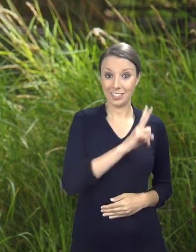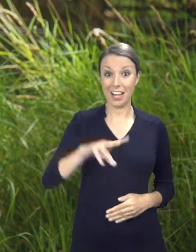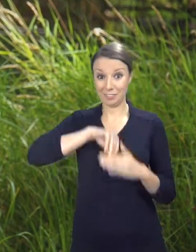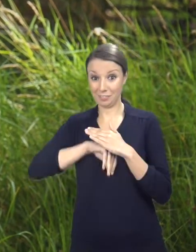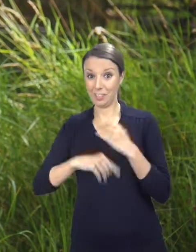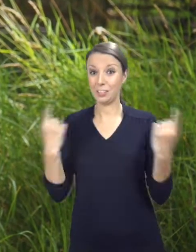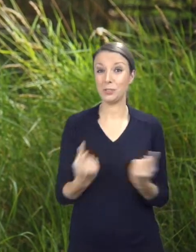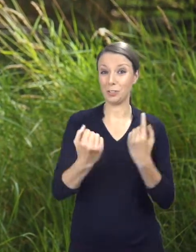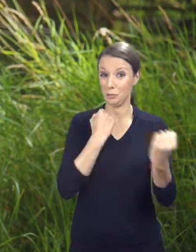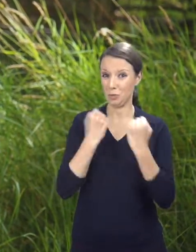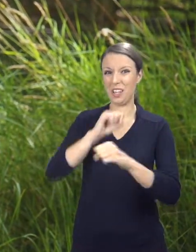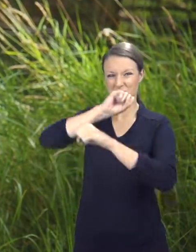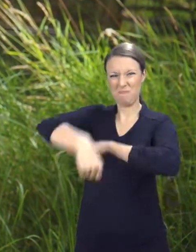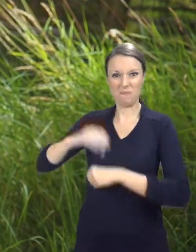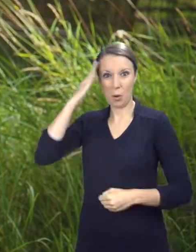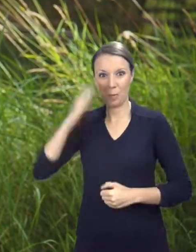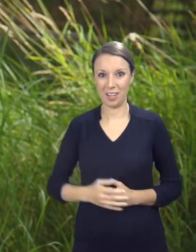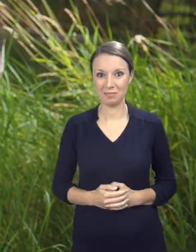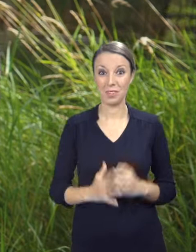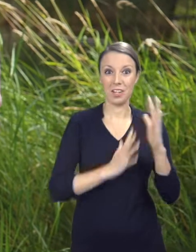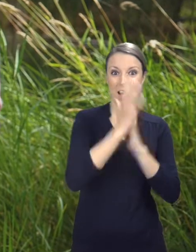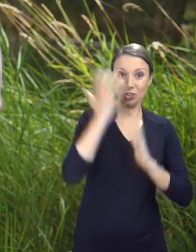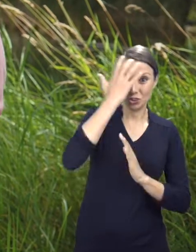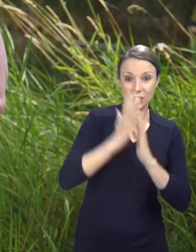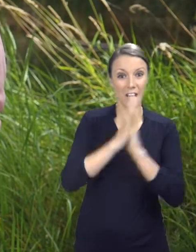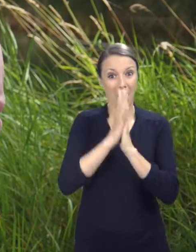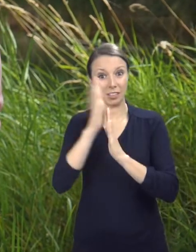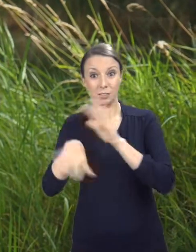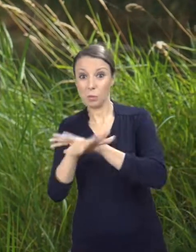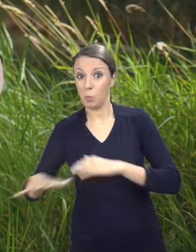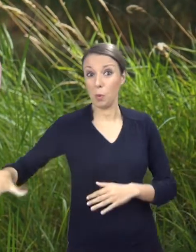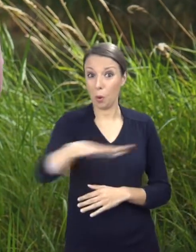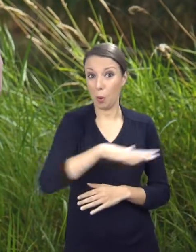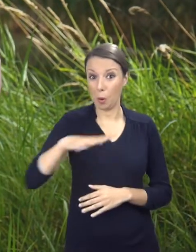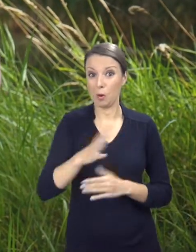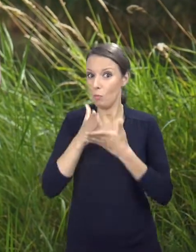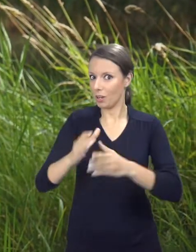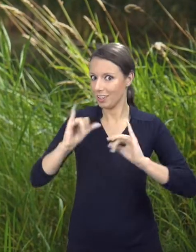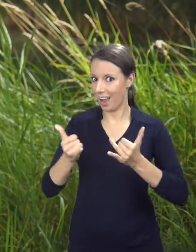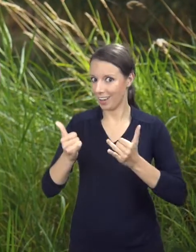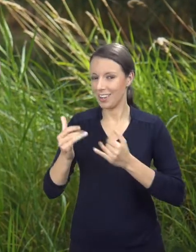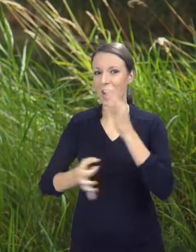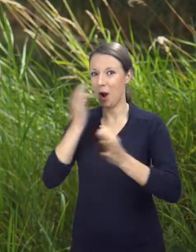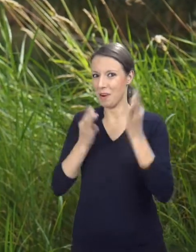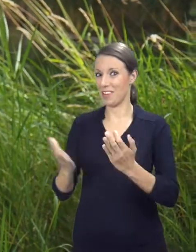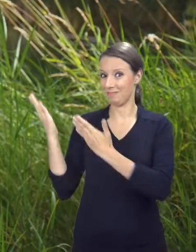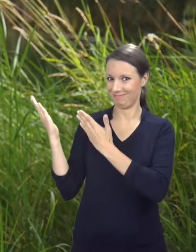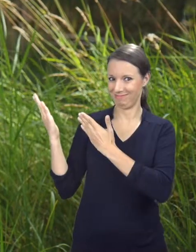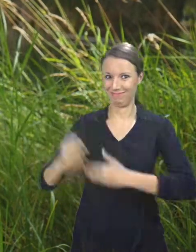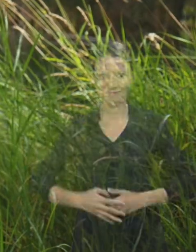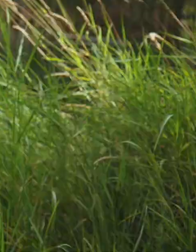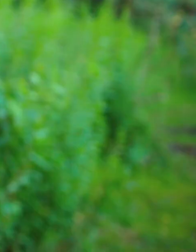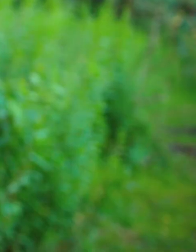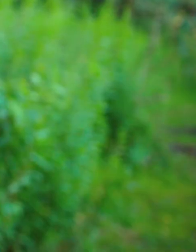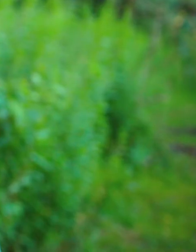Każdy z nas ma w sobie gen przetrwania. O tym, jak poradzić sobie w dżungli, w lesie albo na pustyni, rozmawiałam z survivalowym ekspertem Łukaszem